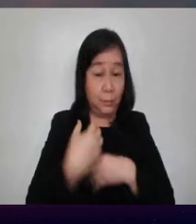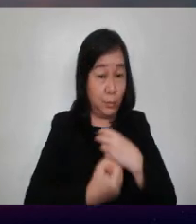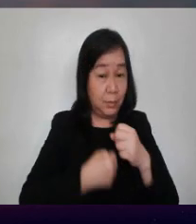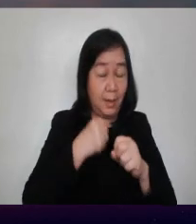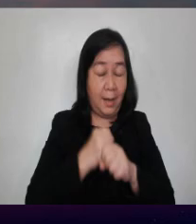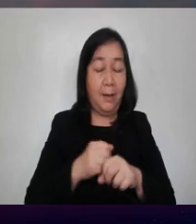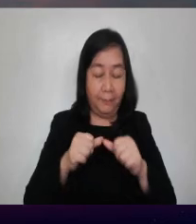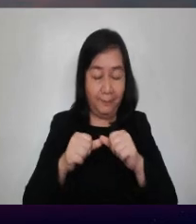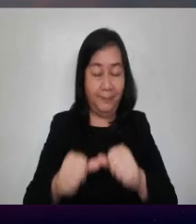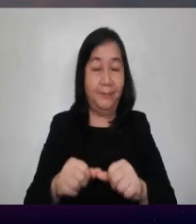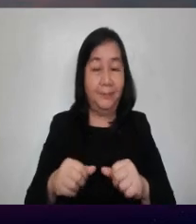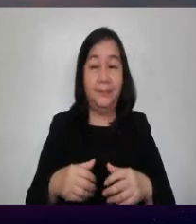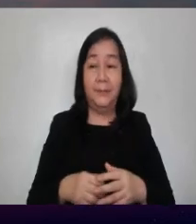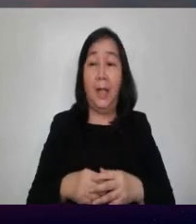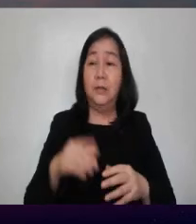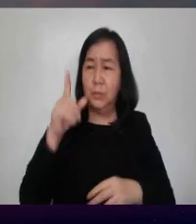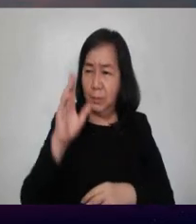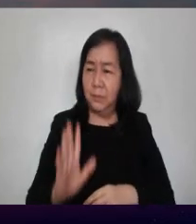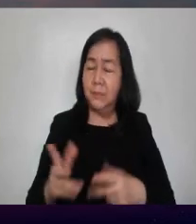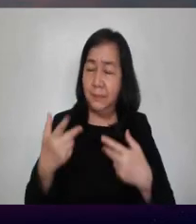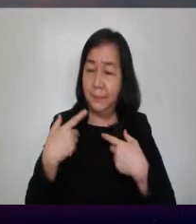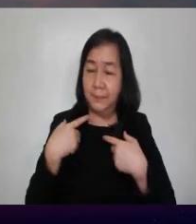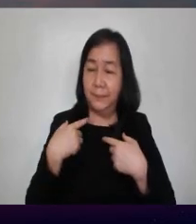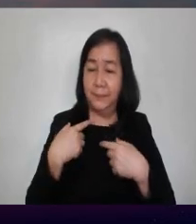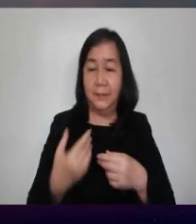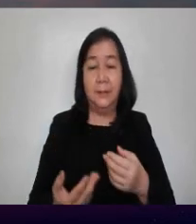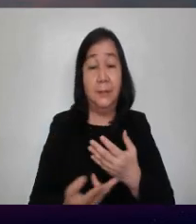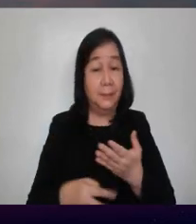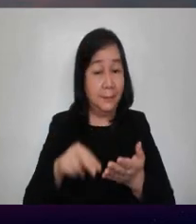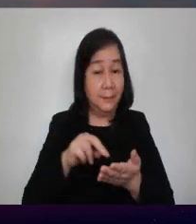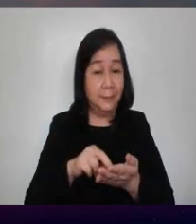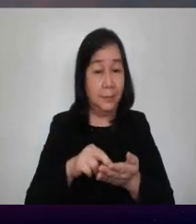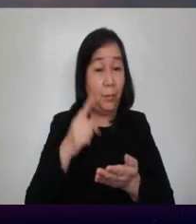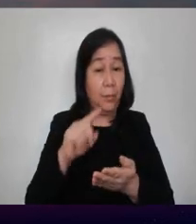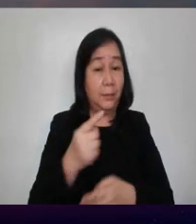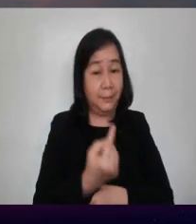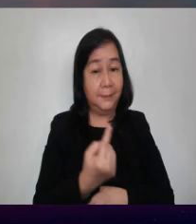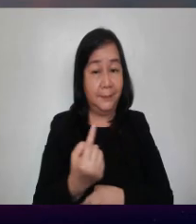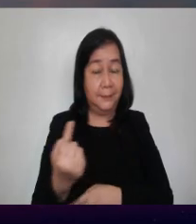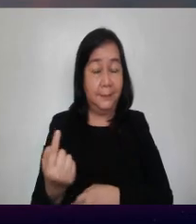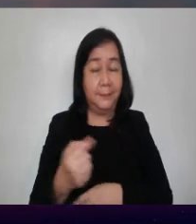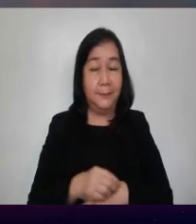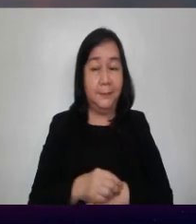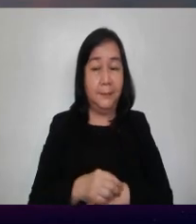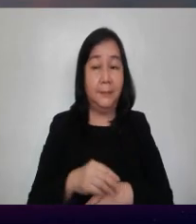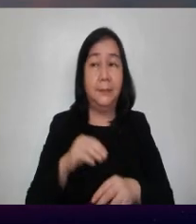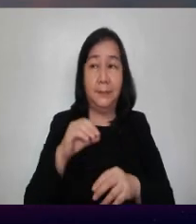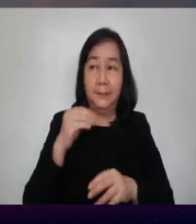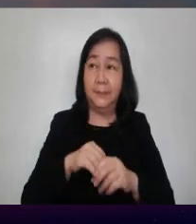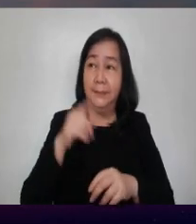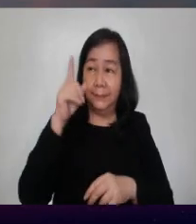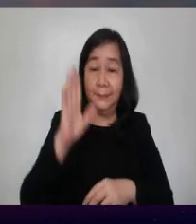panghabang buhay. Tandaan niyo po yan. Ang Diyos ay may nakalaang muling pagkabuhay para sa atin sa